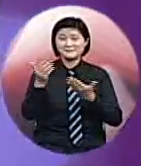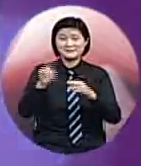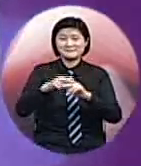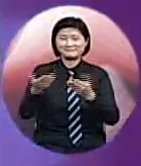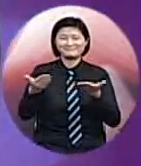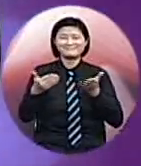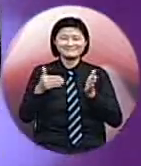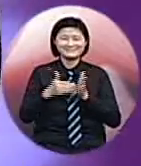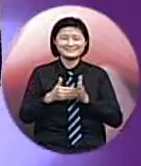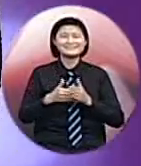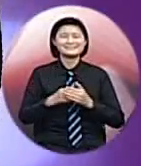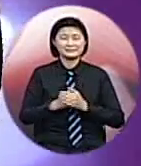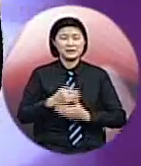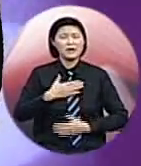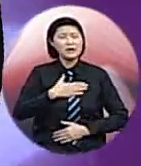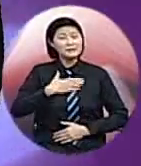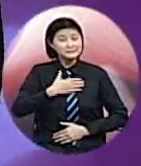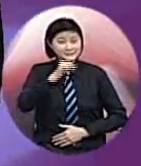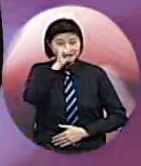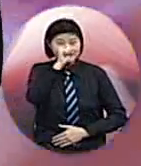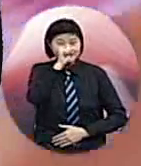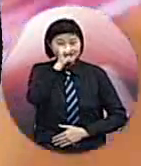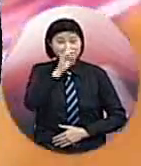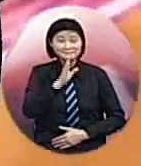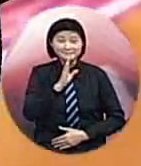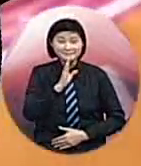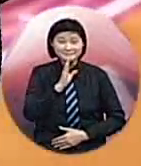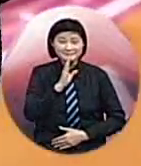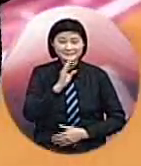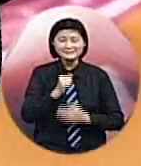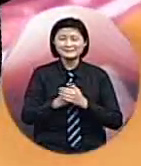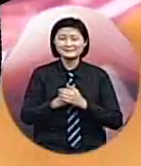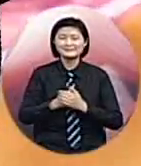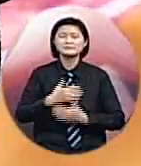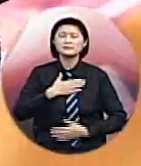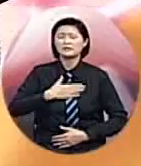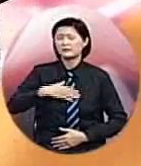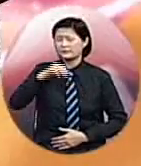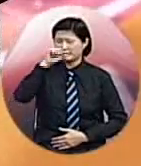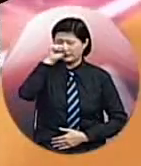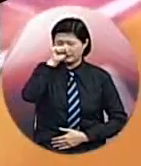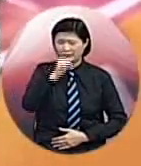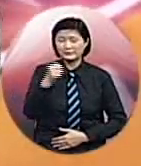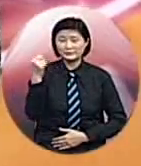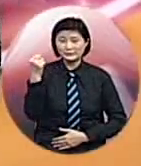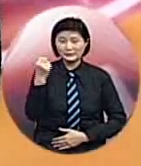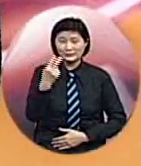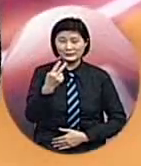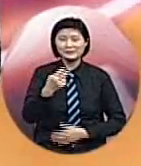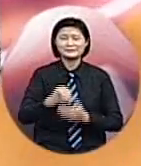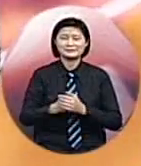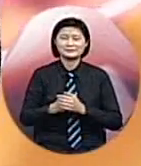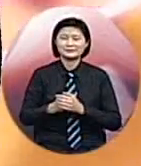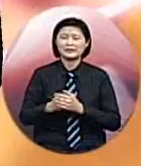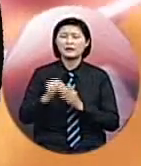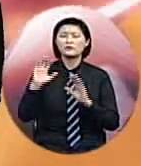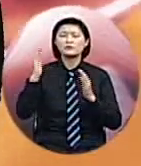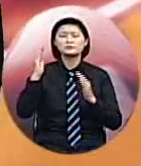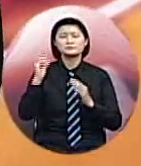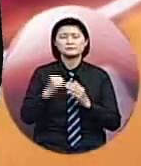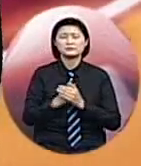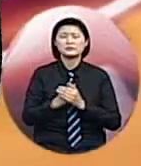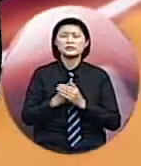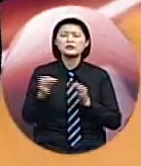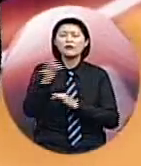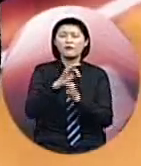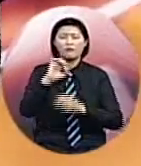기분 좋으시죠? 예. 선물을 받으시니까 기분 좋으시죠? 예, 좋고도 좀 네, 아이들 요즘에